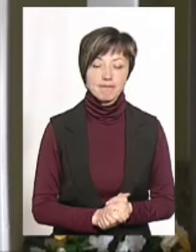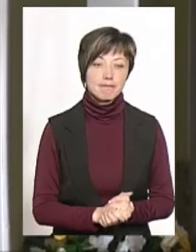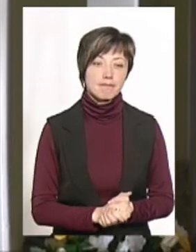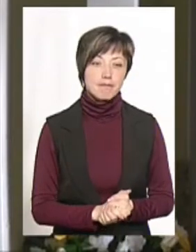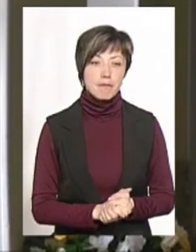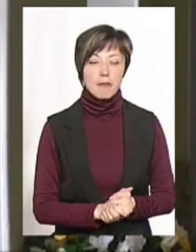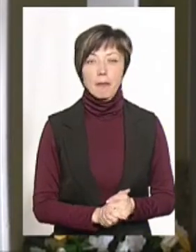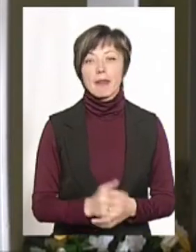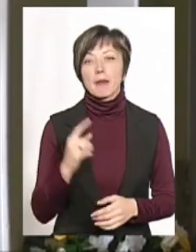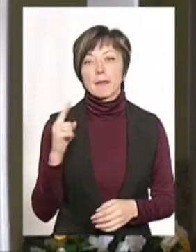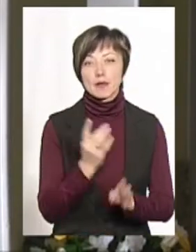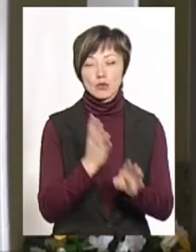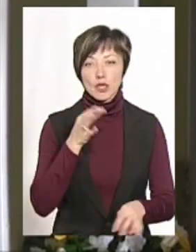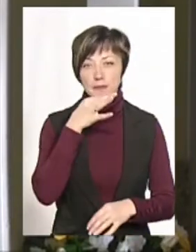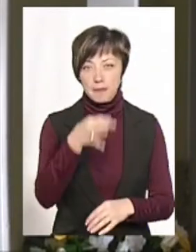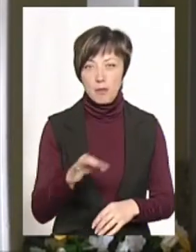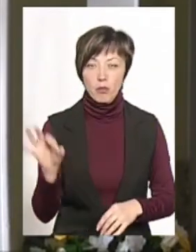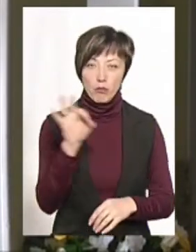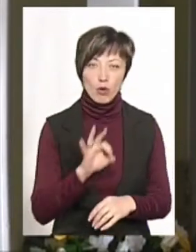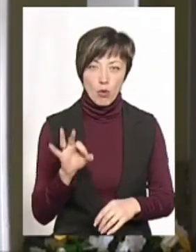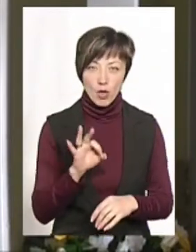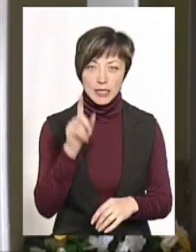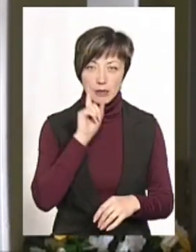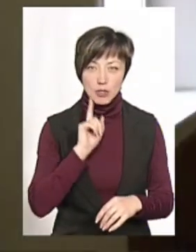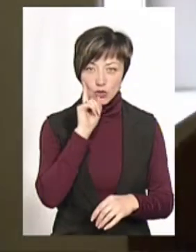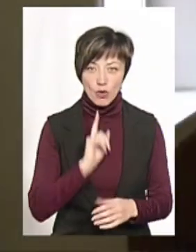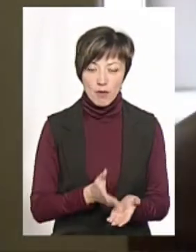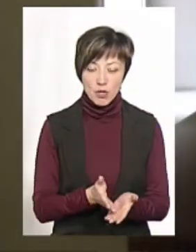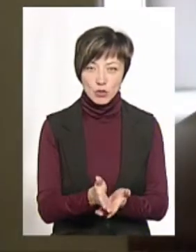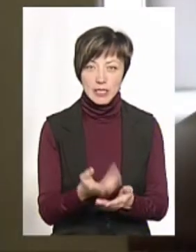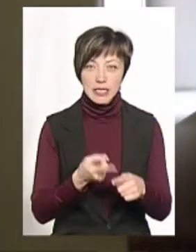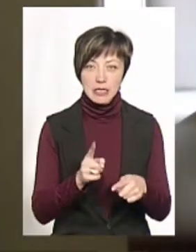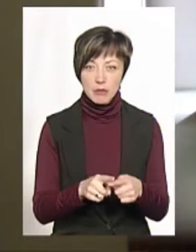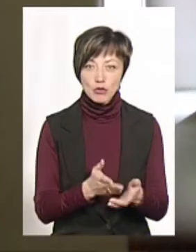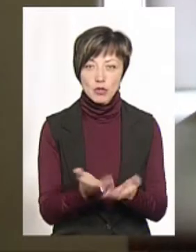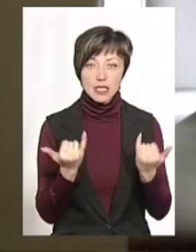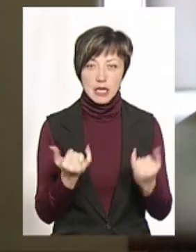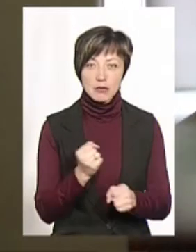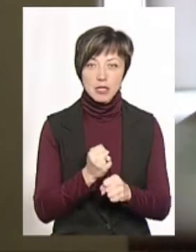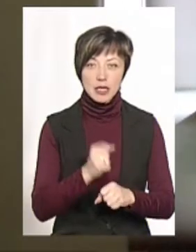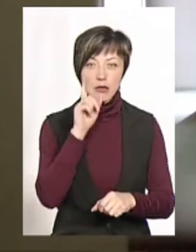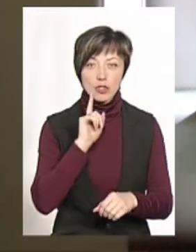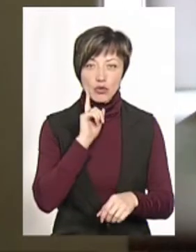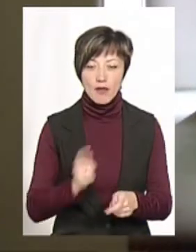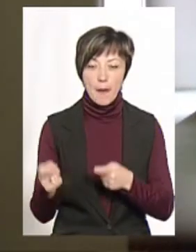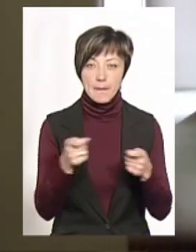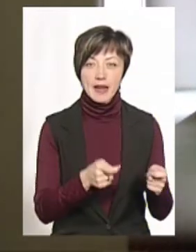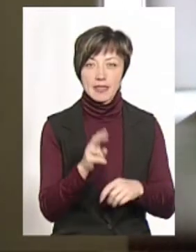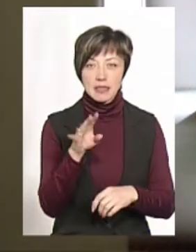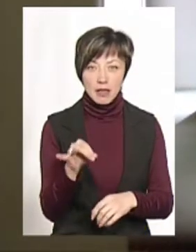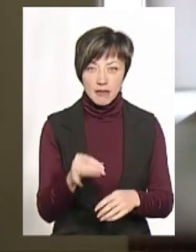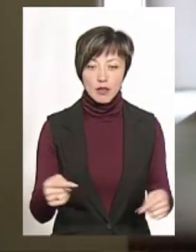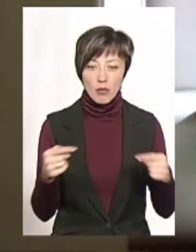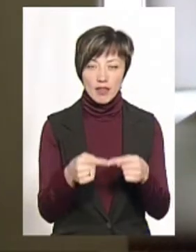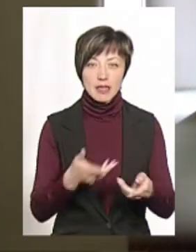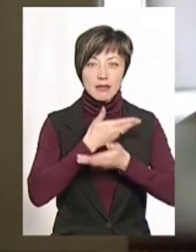Йдеться передусім про тимчасові маршрути. І на цих маршрутах зараз працюють тимчасові перевізники, вони, відповідно,